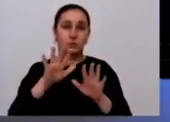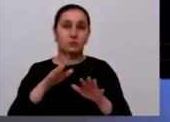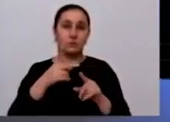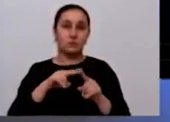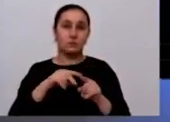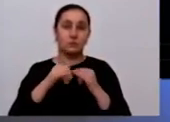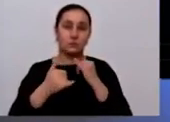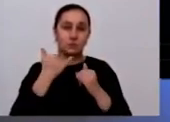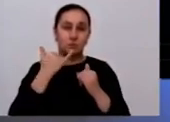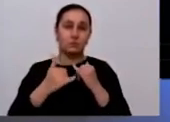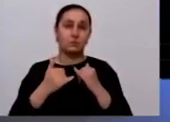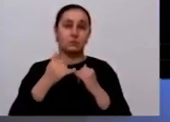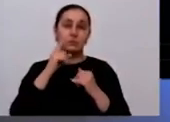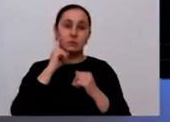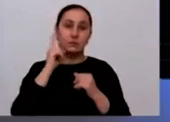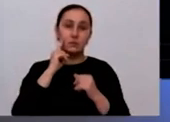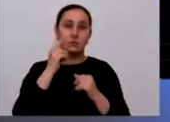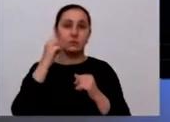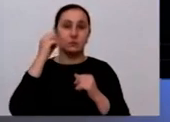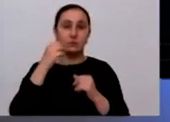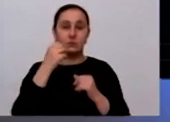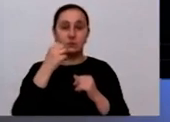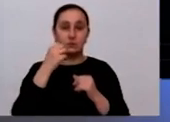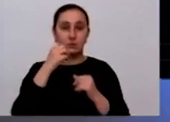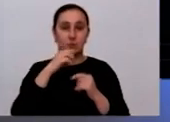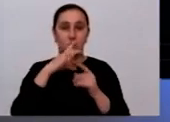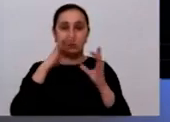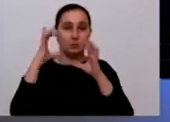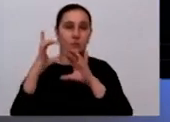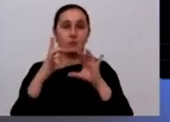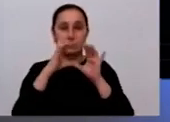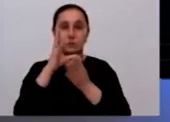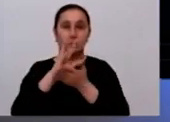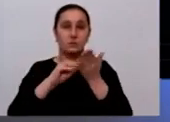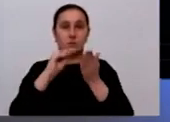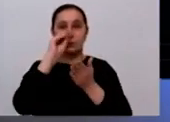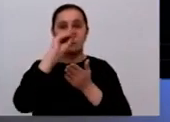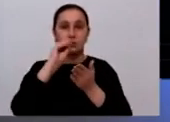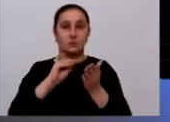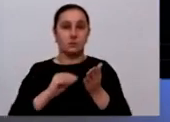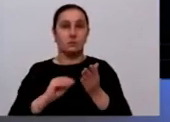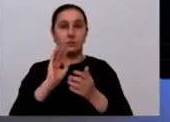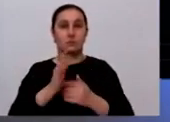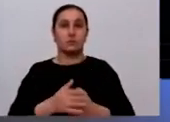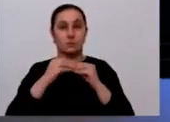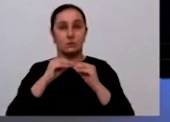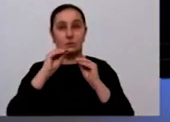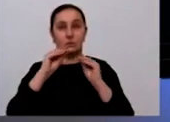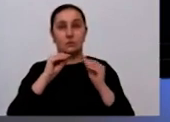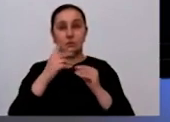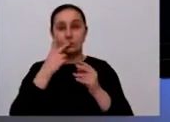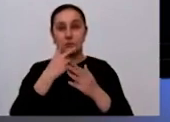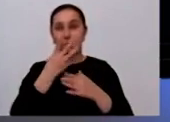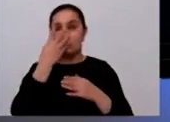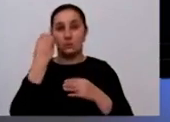demak, sariq, yashil chiroqlarga ham bundan nusxa olib joylashtirib olamiz. Chizg'ich, ya'ni lineyka orqali